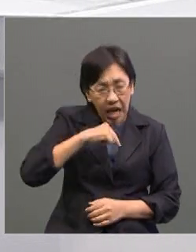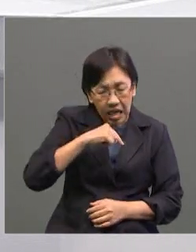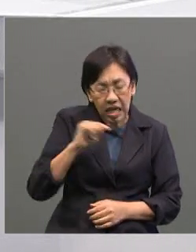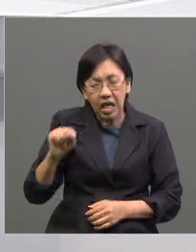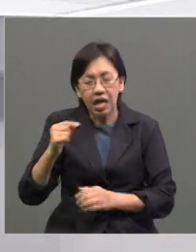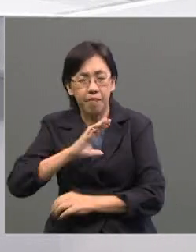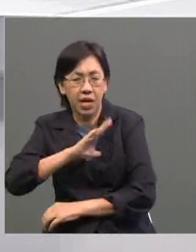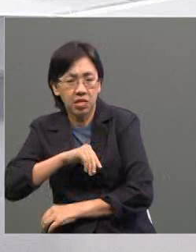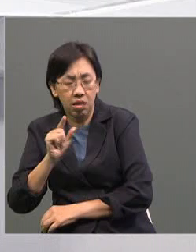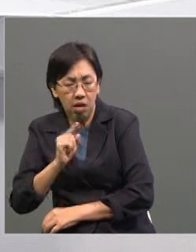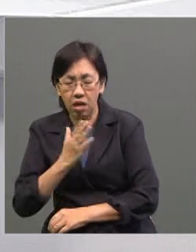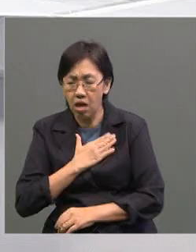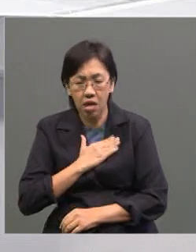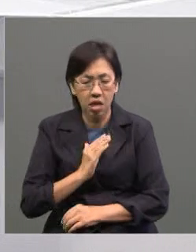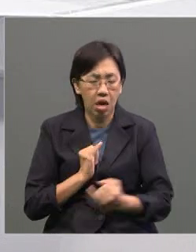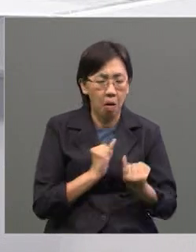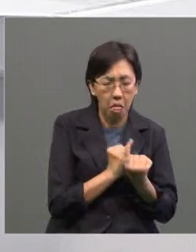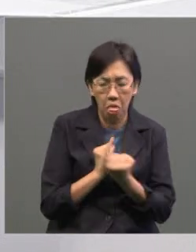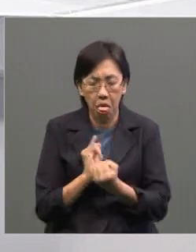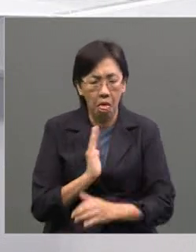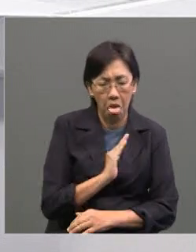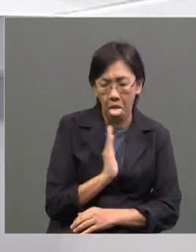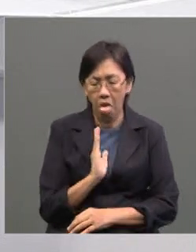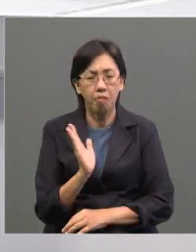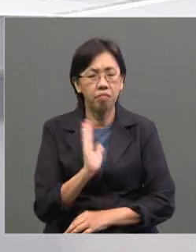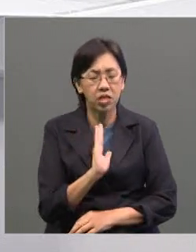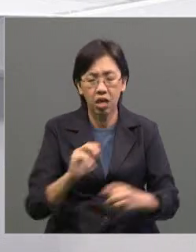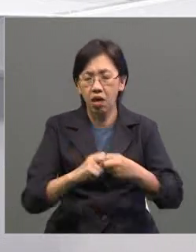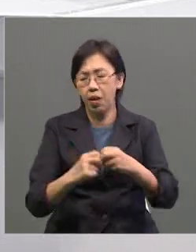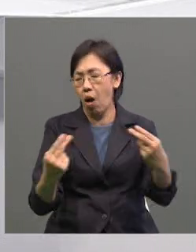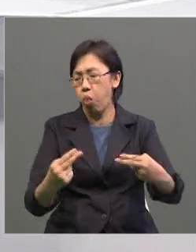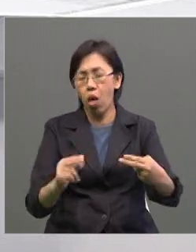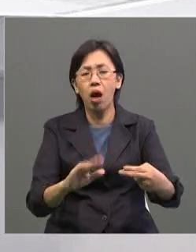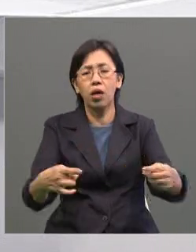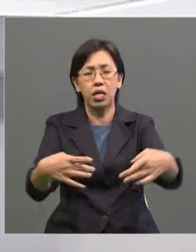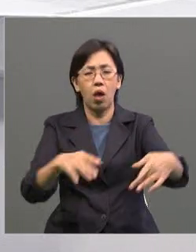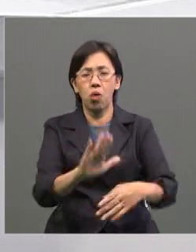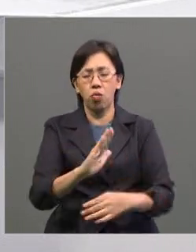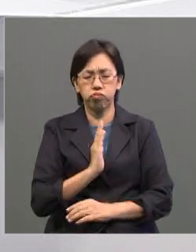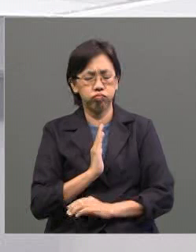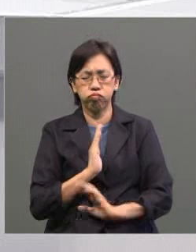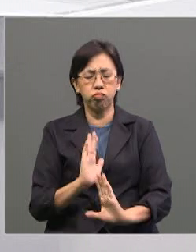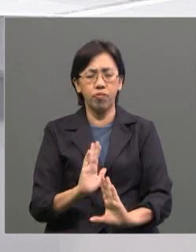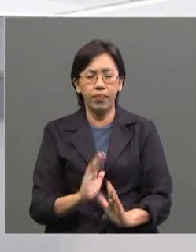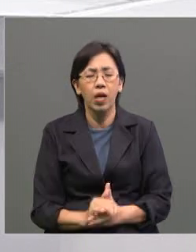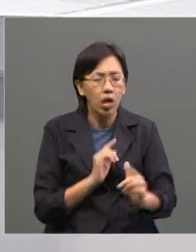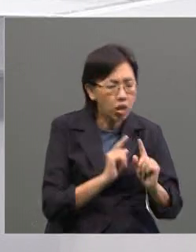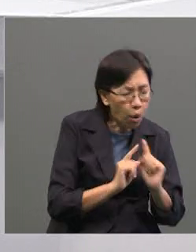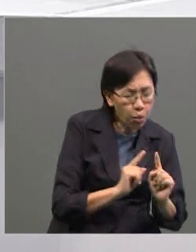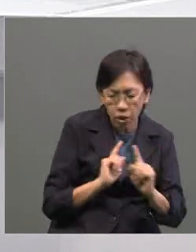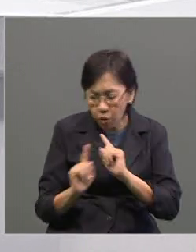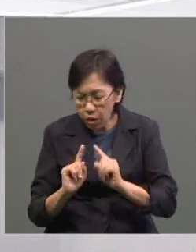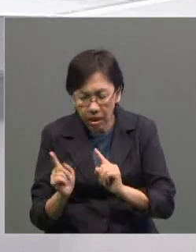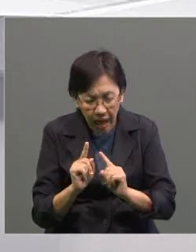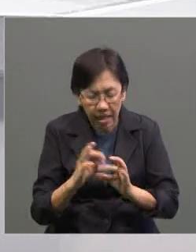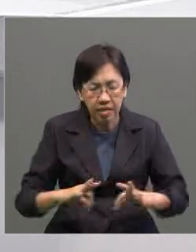นยันว่าเราไม่ได้เข้าข้างใครและเราไม่ใช่ส่วนหนึ่งของความขัดแย้งนี้แต่เราต้องพูดคุยกับหลายฝ่ายครับเพื่อประโยชน์ในการ